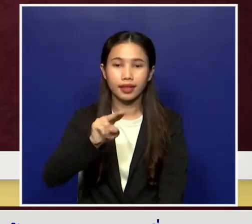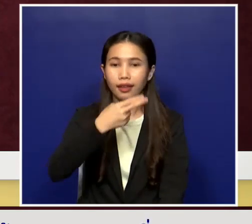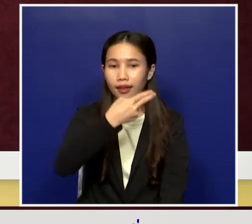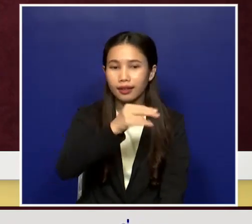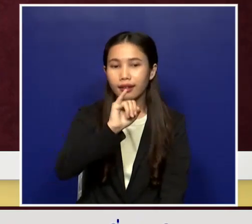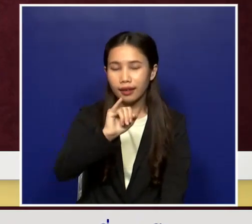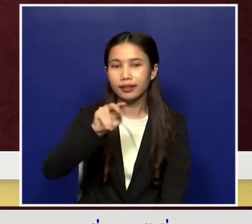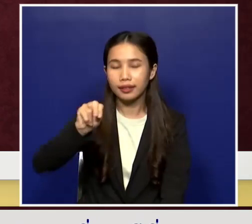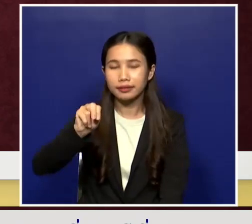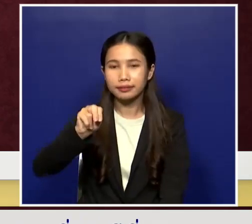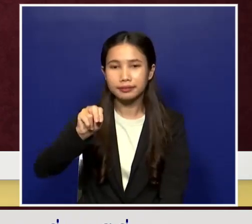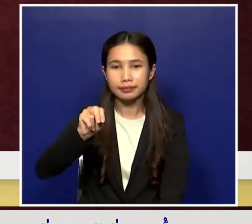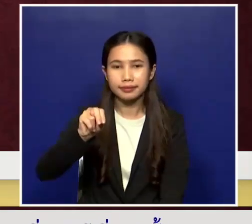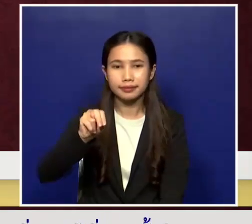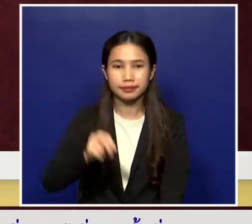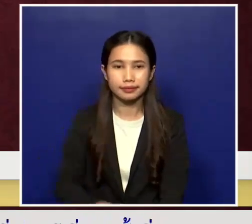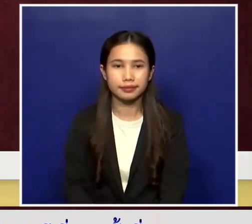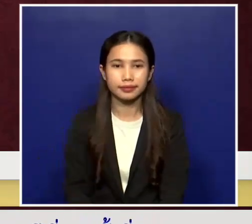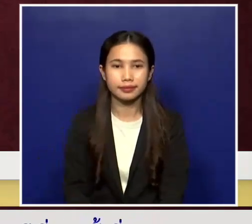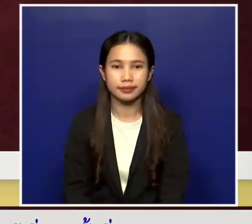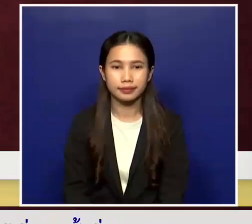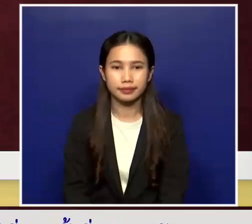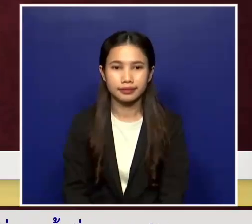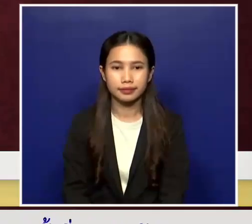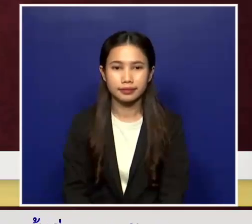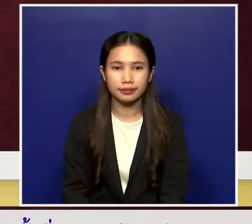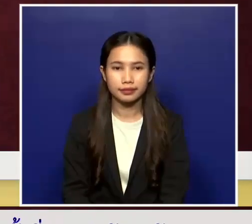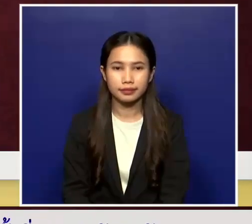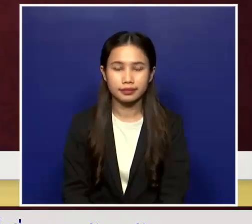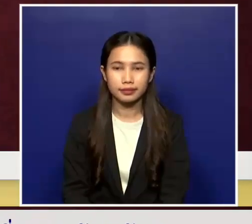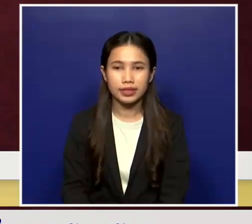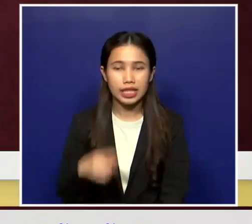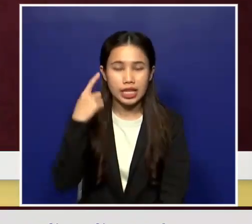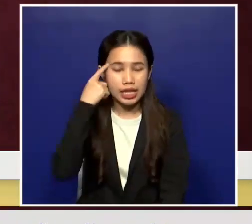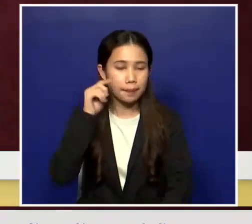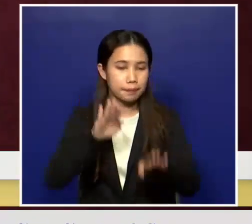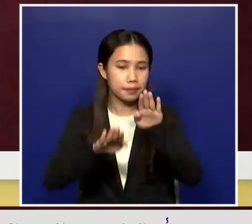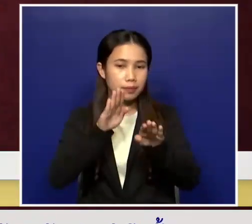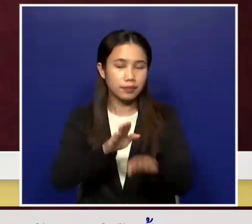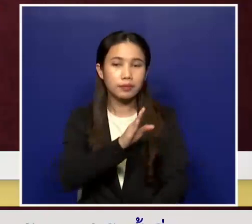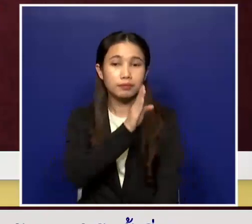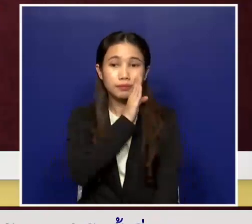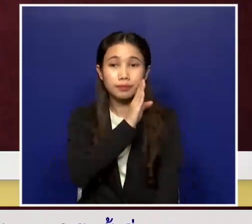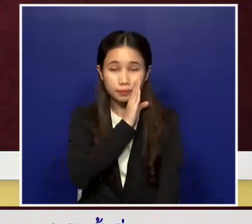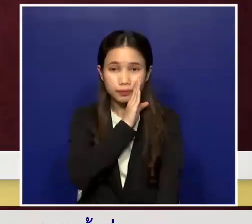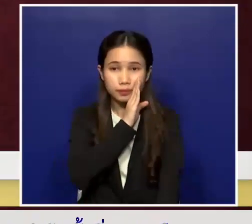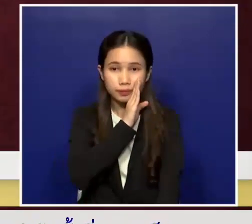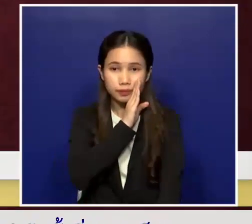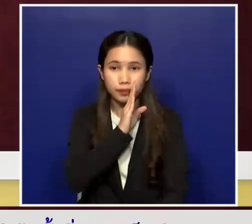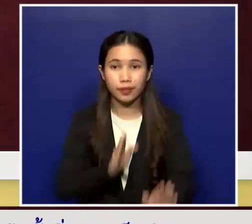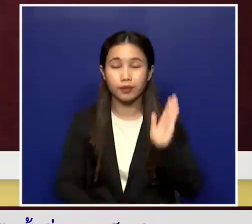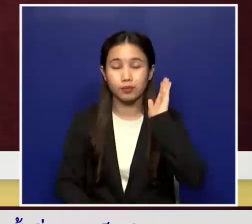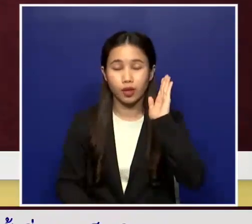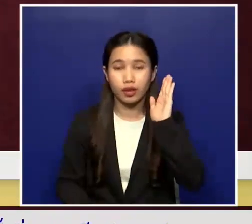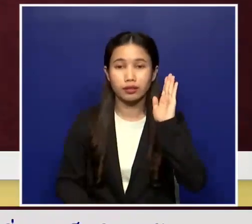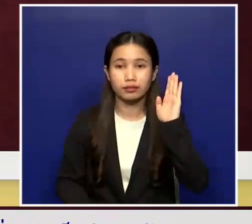He N โอเคนะครับแอบอ้างสร้างคู่เทียบกรรมลอตัวปลอมผัวเมียพี่น้อง